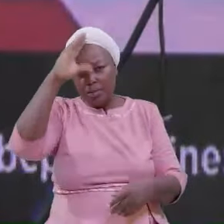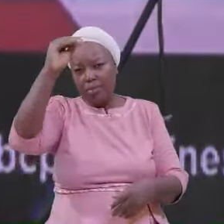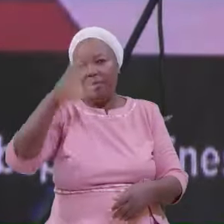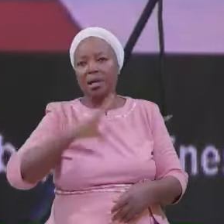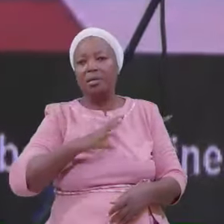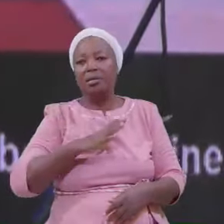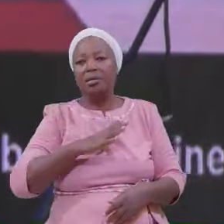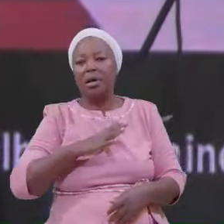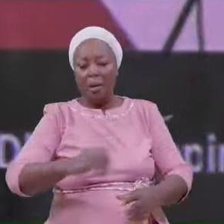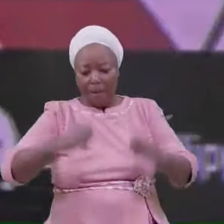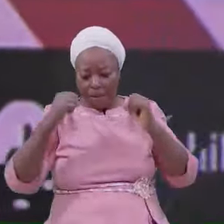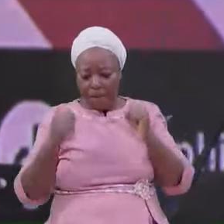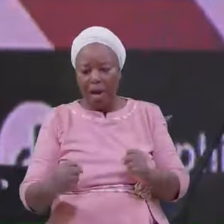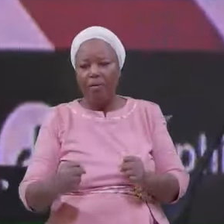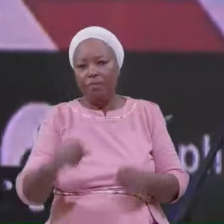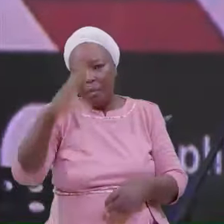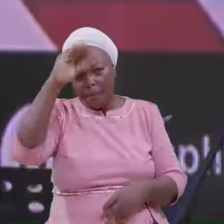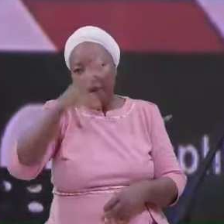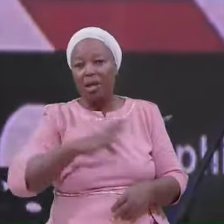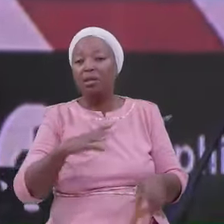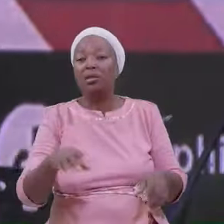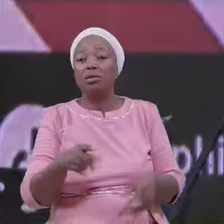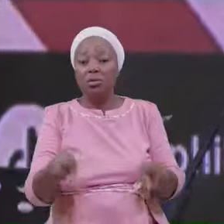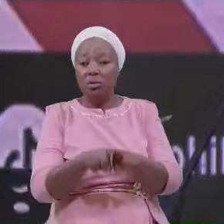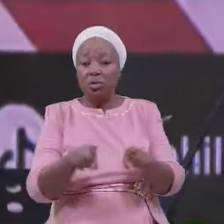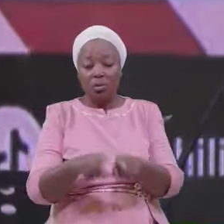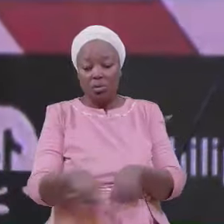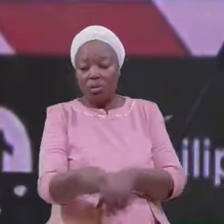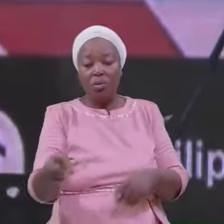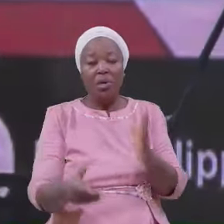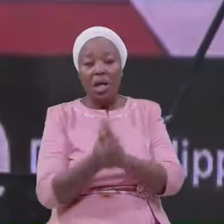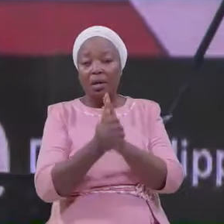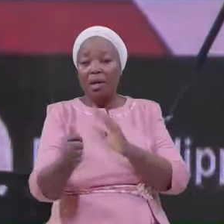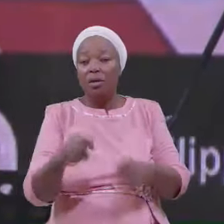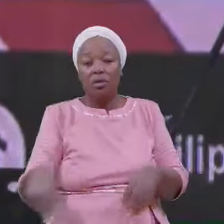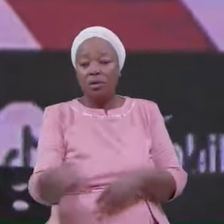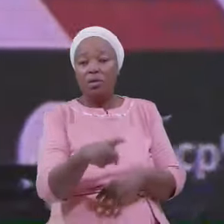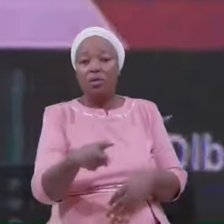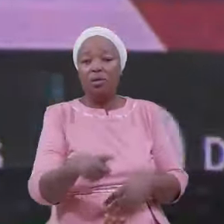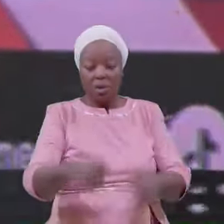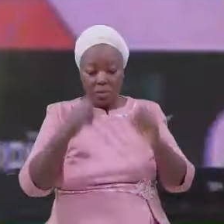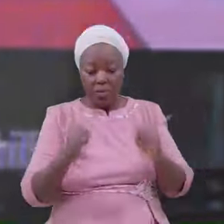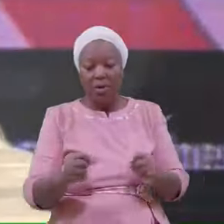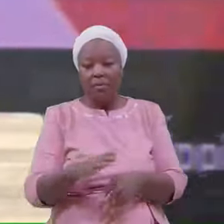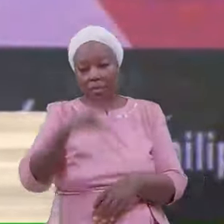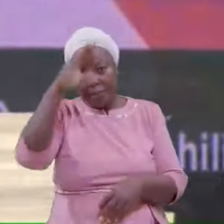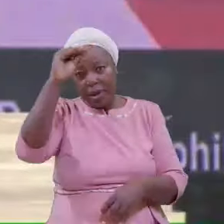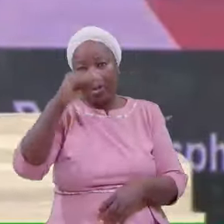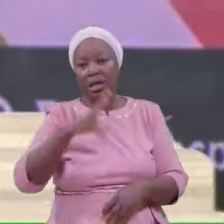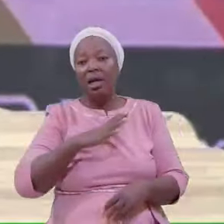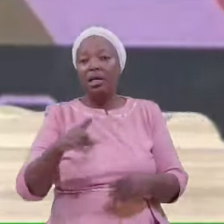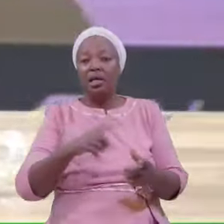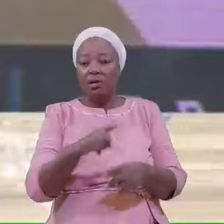Powerful men. Even those experts, even those powerful men, they'll find